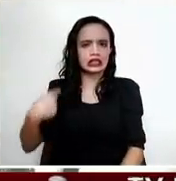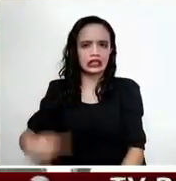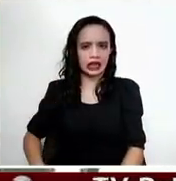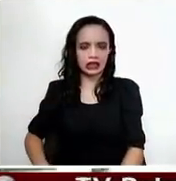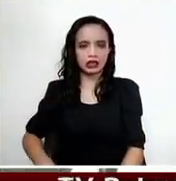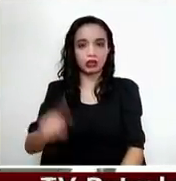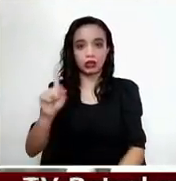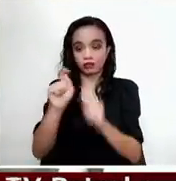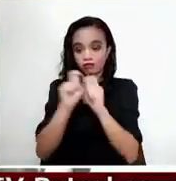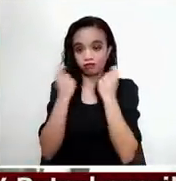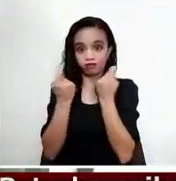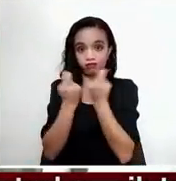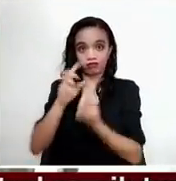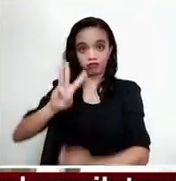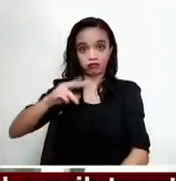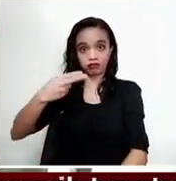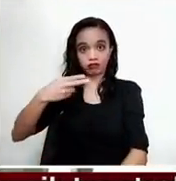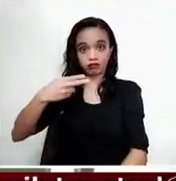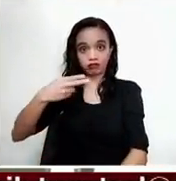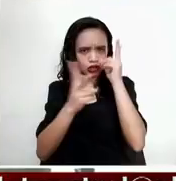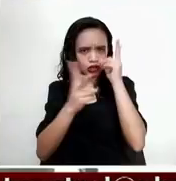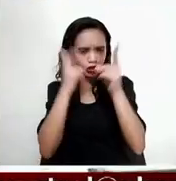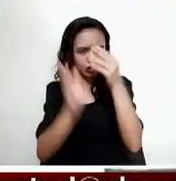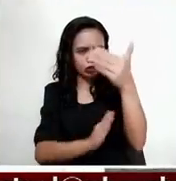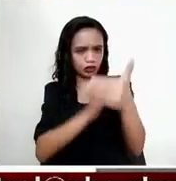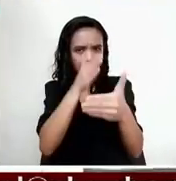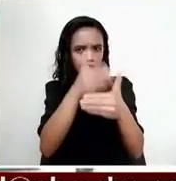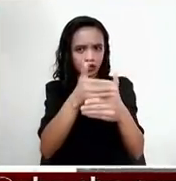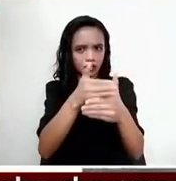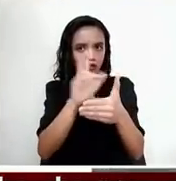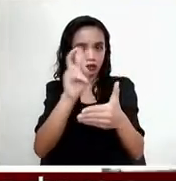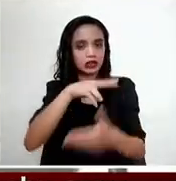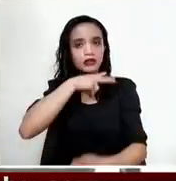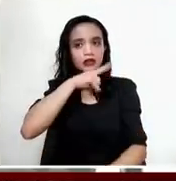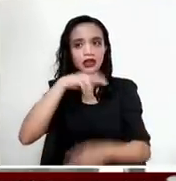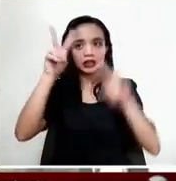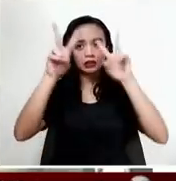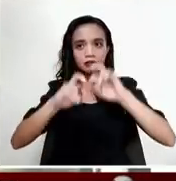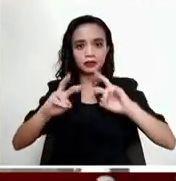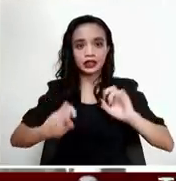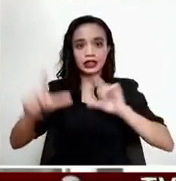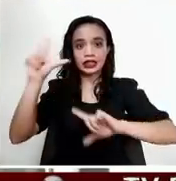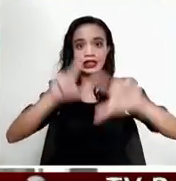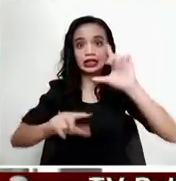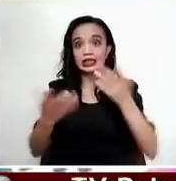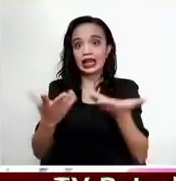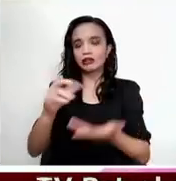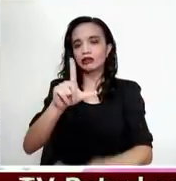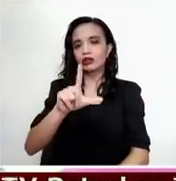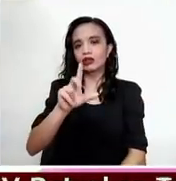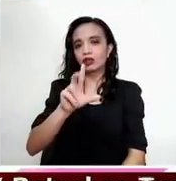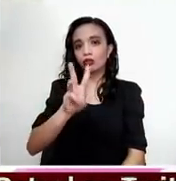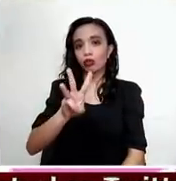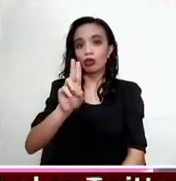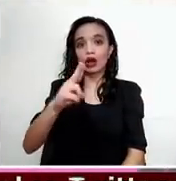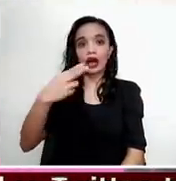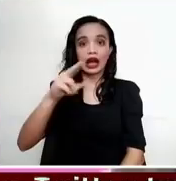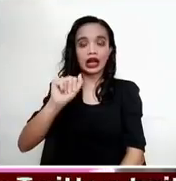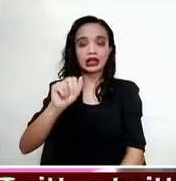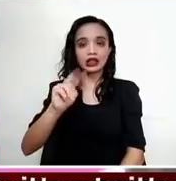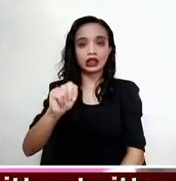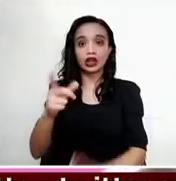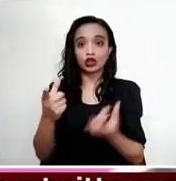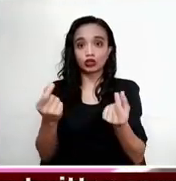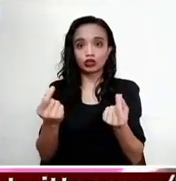Health Organization ang Virus Research Laboratory sa Wuhan at nakipagpulong sa kilalang virologist doon